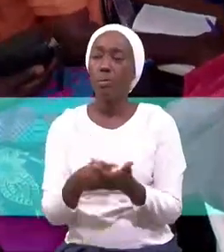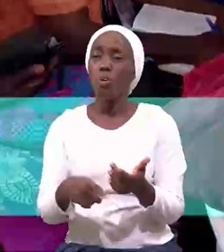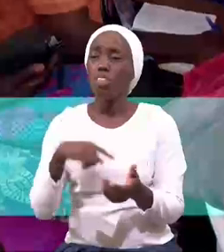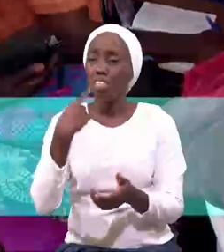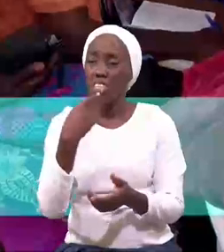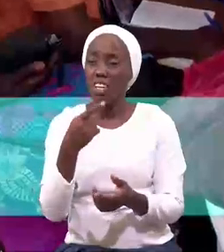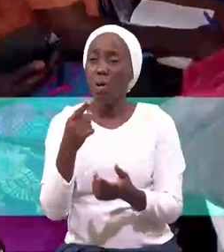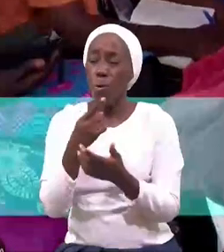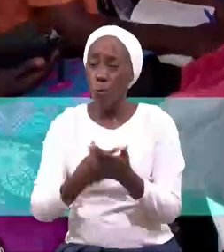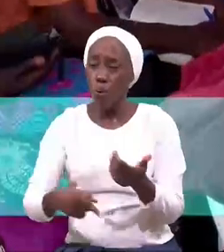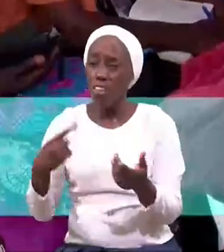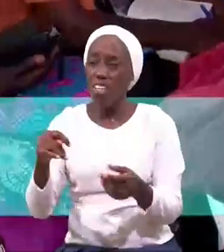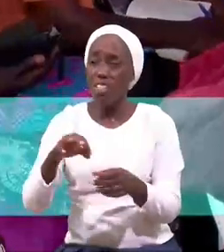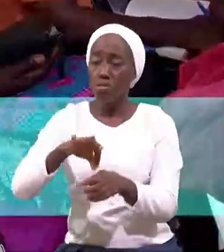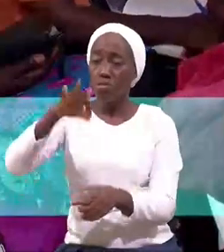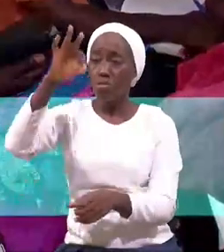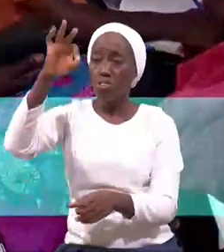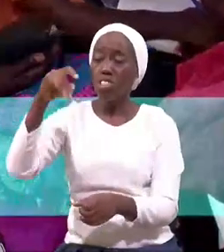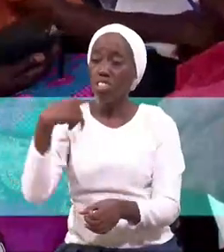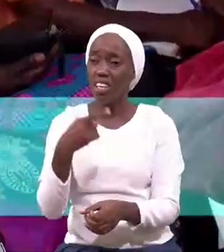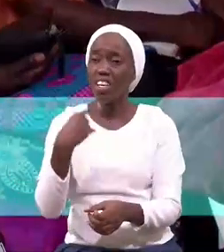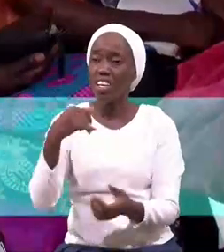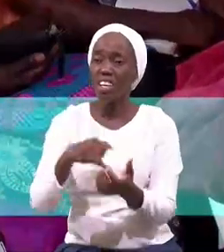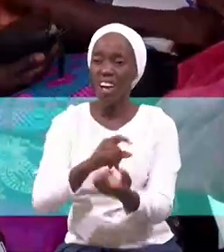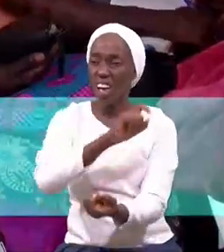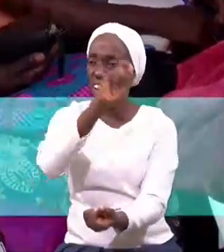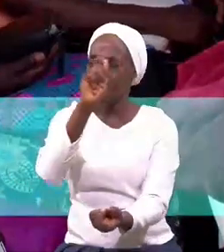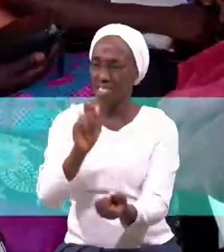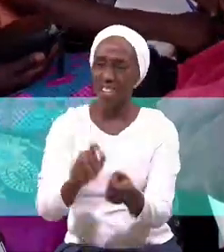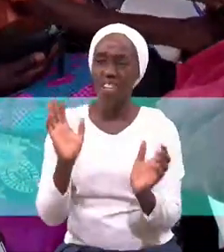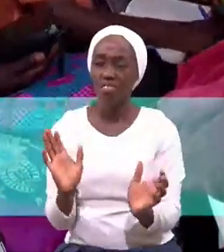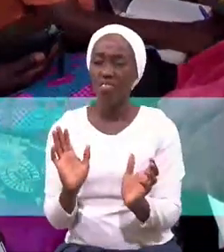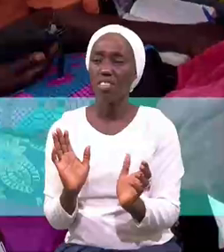Ce qu'il dit, dites-le exactement de cette manière.